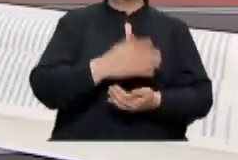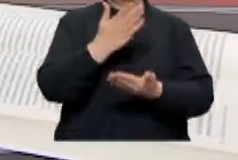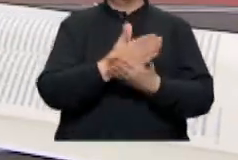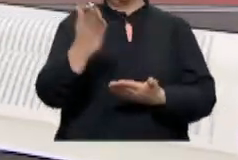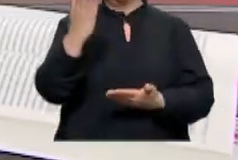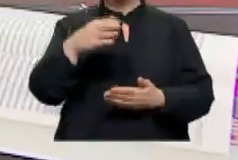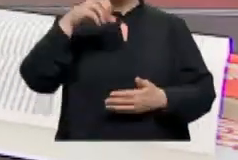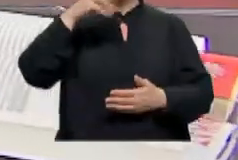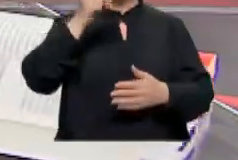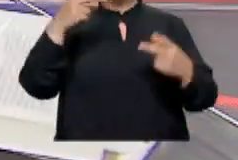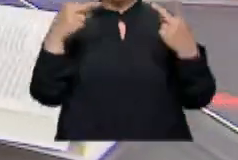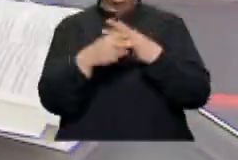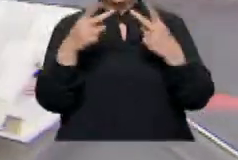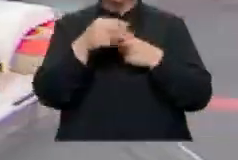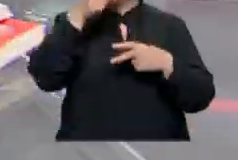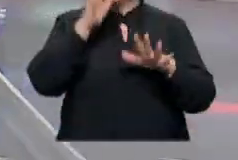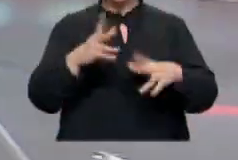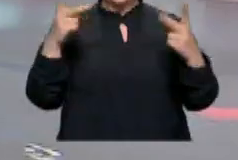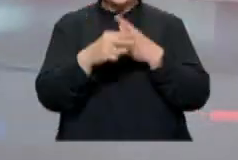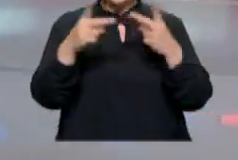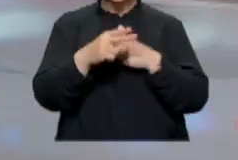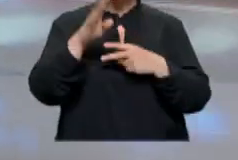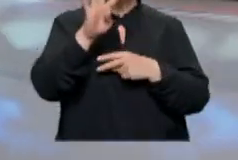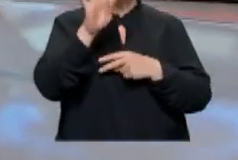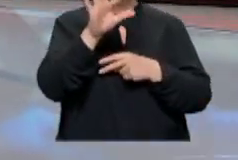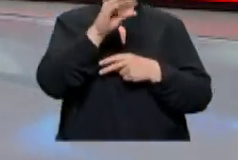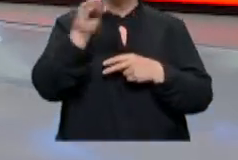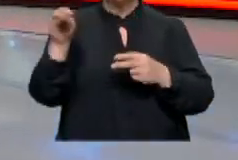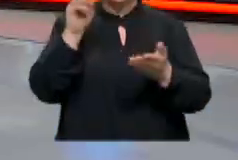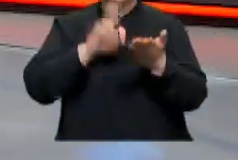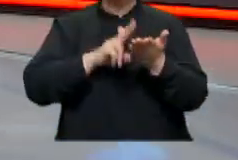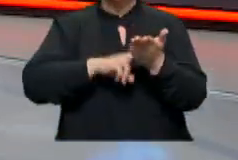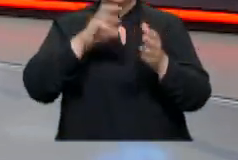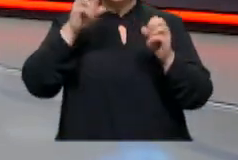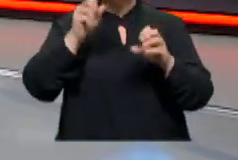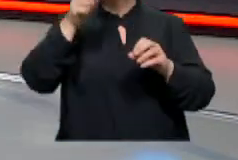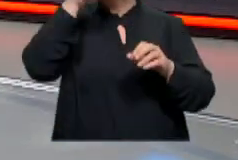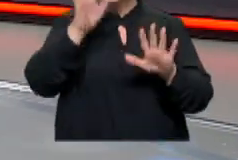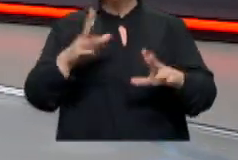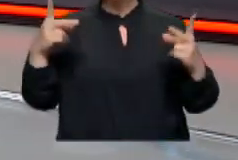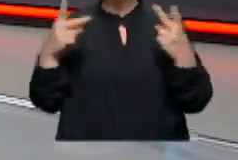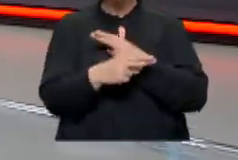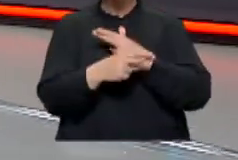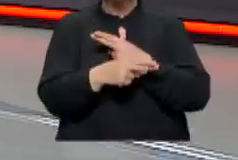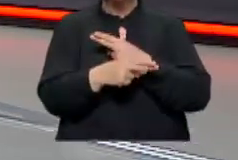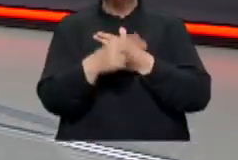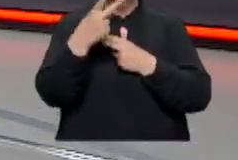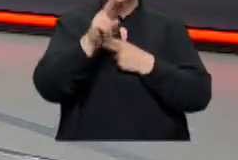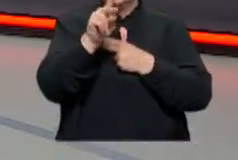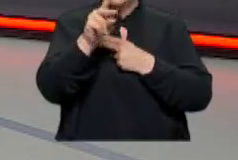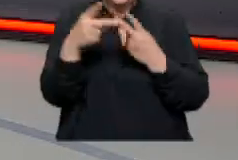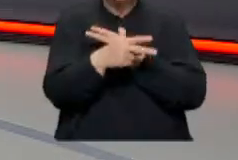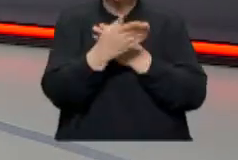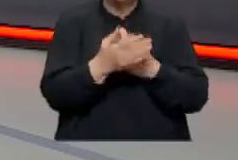devam edelim. Elektrik kesintileri, doğalgaz kesintileri, 4,5 milyon abonenin elektrik ve doğal gazı